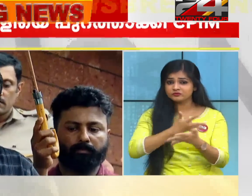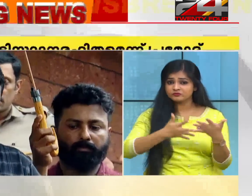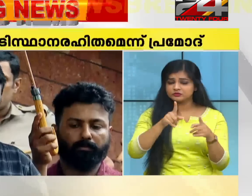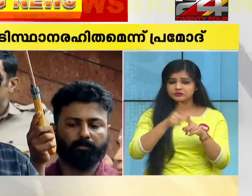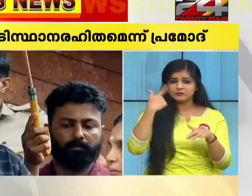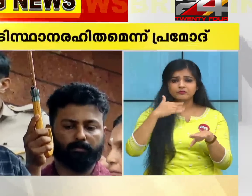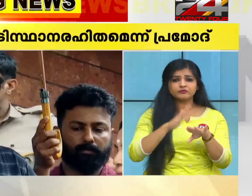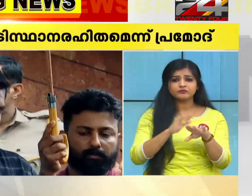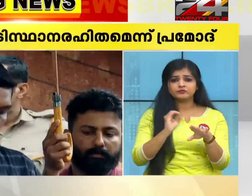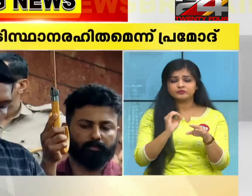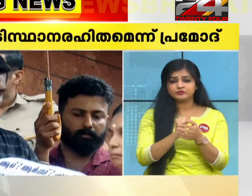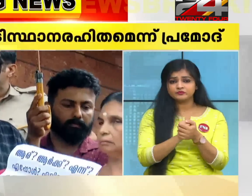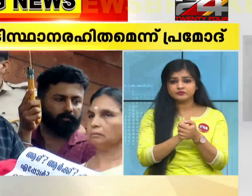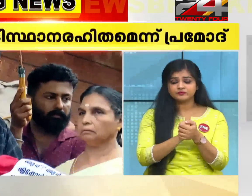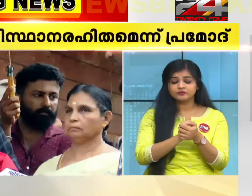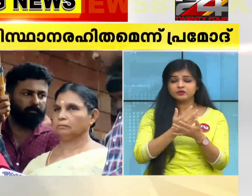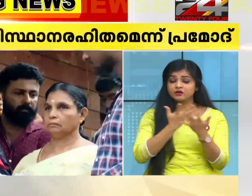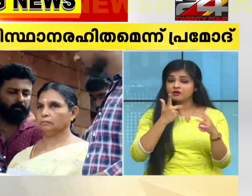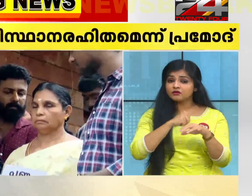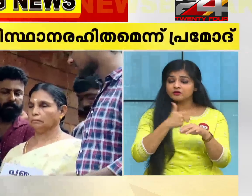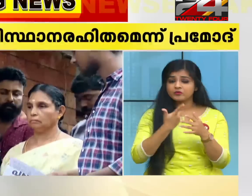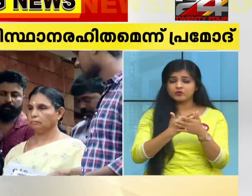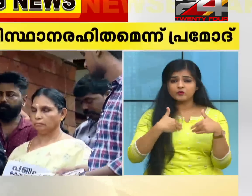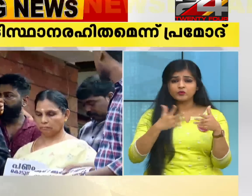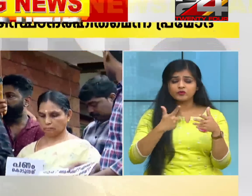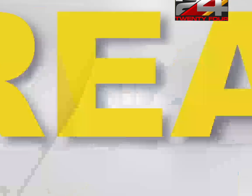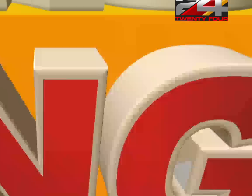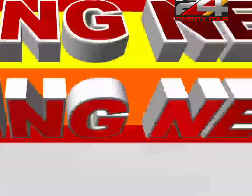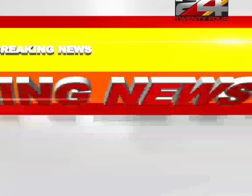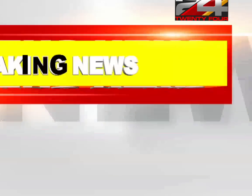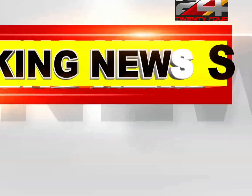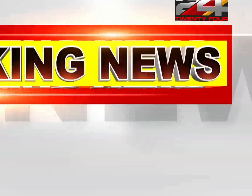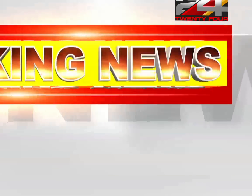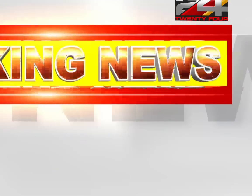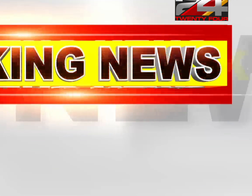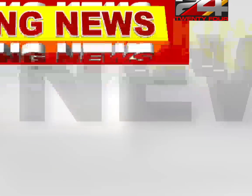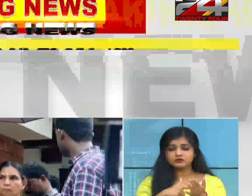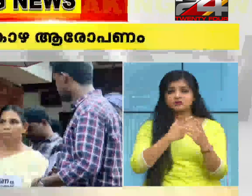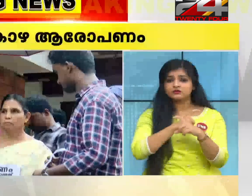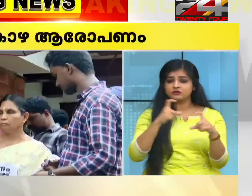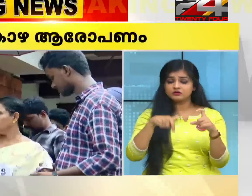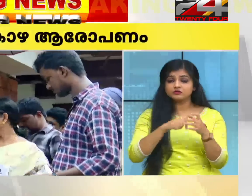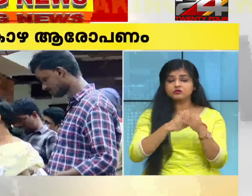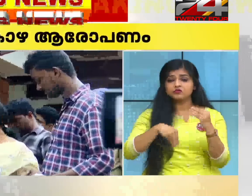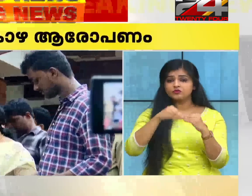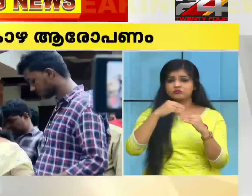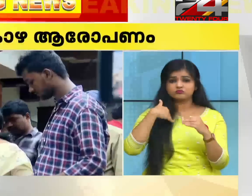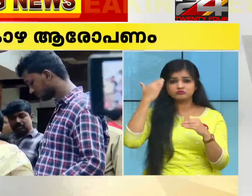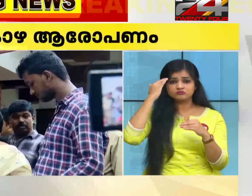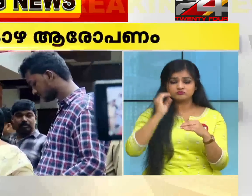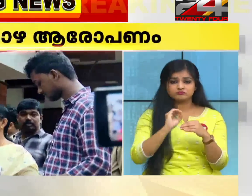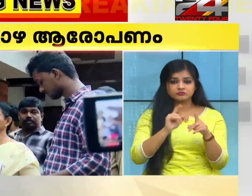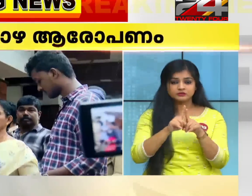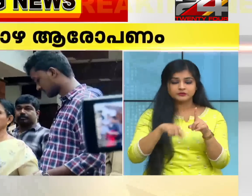കടന്നിട്ടില്ല. അതിനാൽ തന്നെ ഏത് ഘട്ടത്തിലാണ്, ഏത് രീതിയിലാണ് തനിക്കെതിരെ ഇത്തരത്തിലുള്ള ഒരു ആരോപണം വന്നത് എന്ന കാര്യത്തെക്കുറിച്ചും തനിക്ക് ബോധ്യമില്ല എന്നുള്ള കാര്യം കൂടി